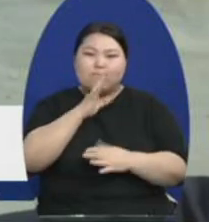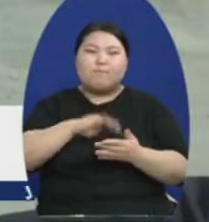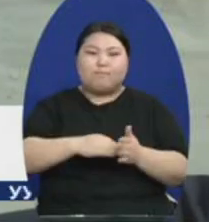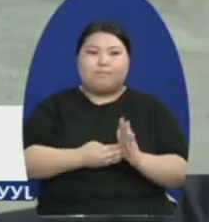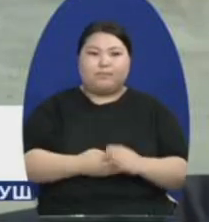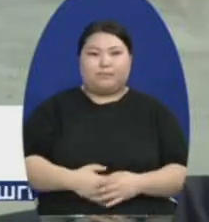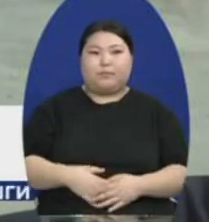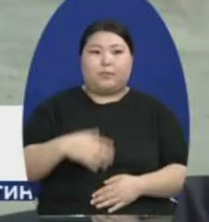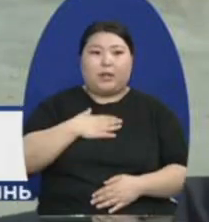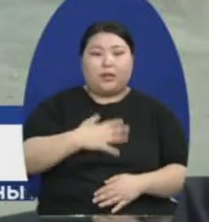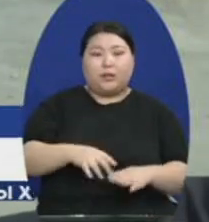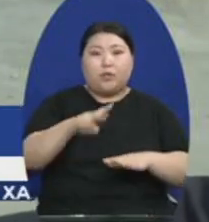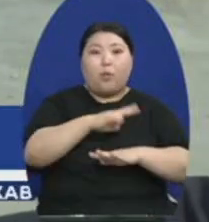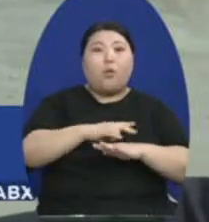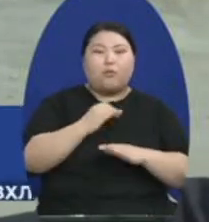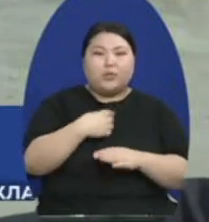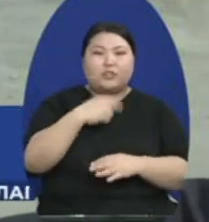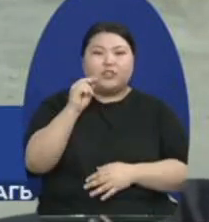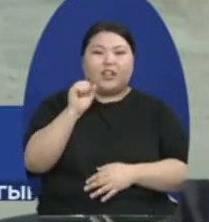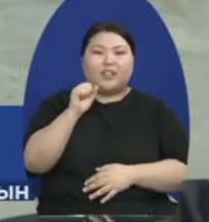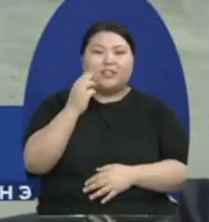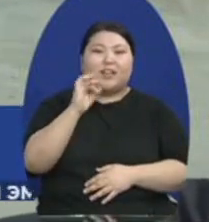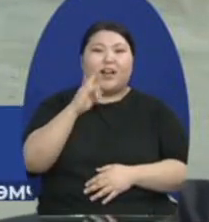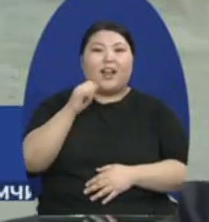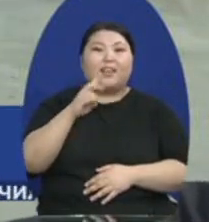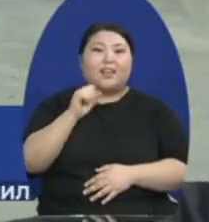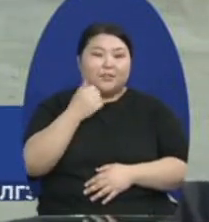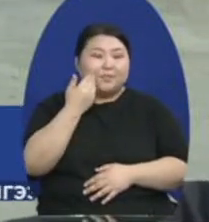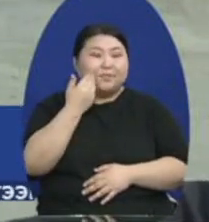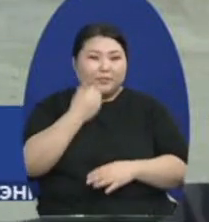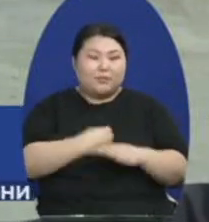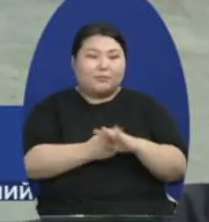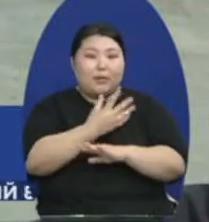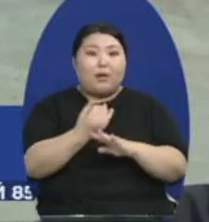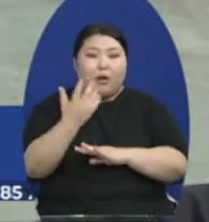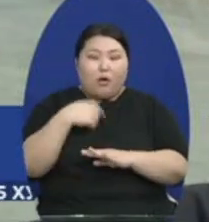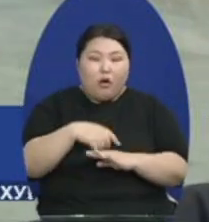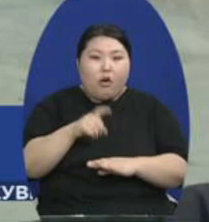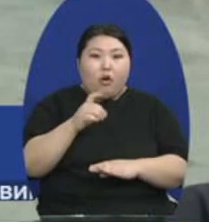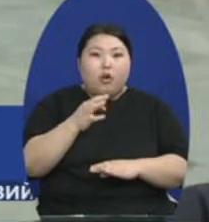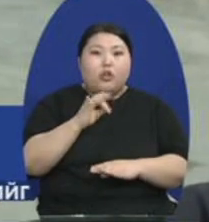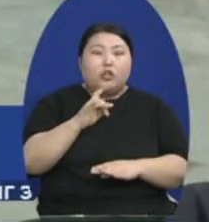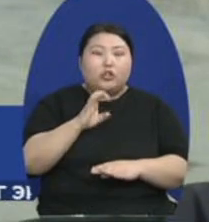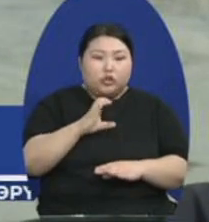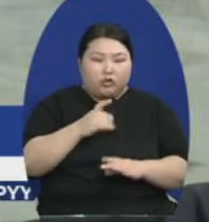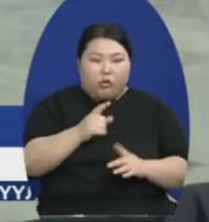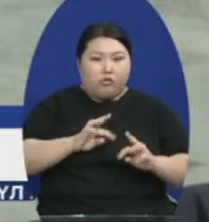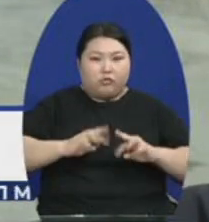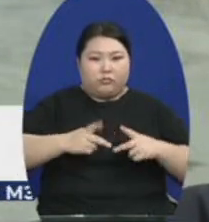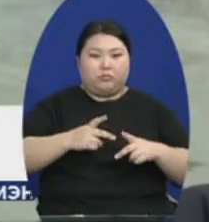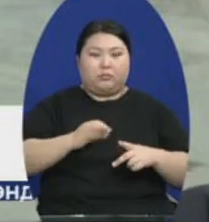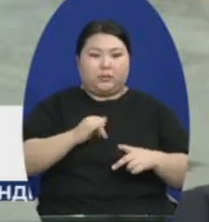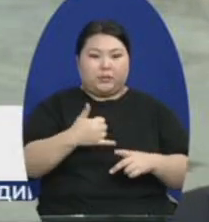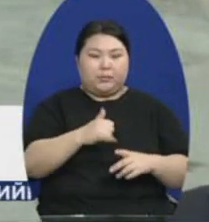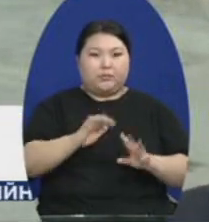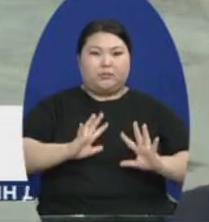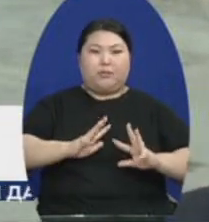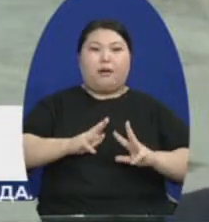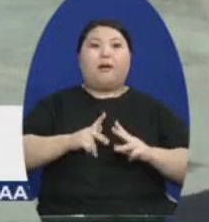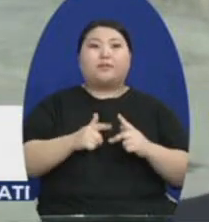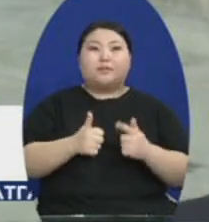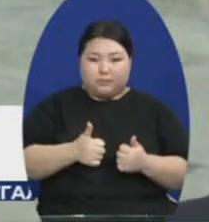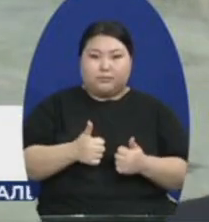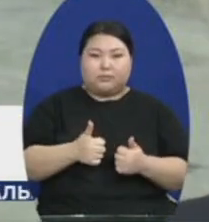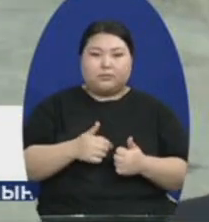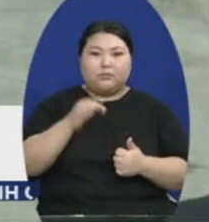Манай нутаг чатарган тарайлснаас болоод манай энэ нутгийн тарайлгын хөрс бол эрс өөрчлөлтөнд орсон, сайжирсан. Нэг